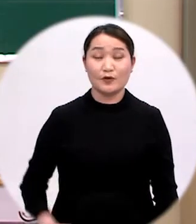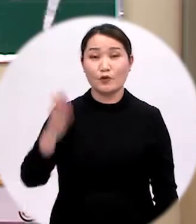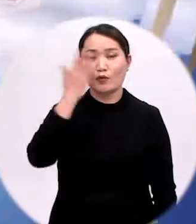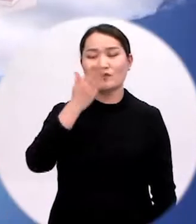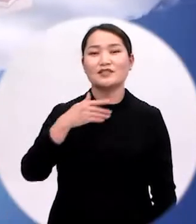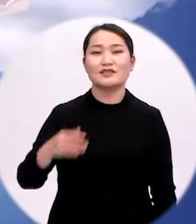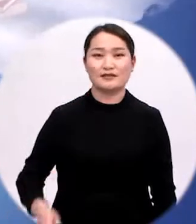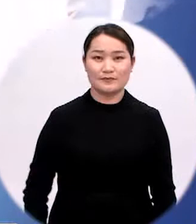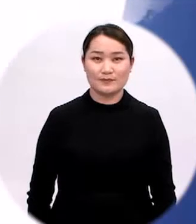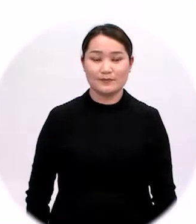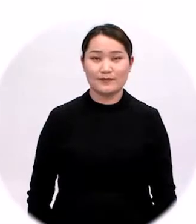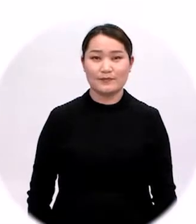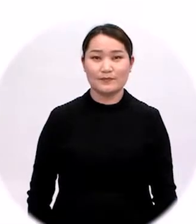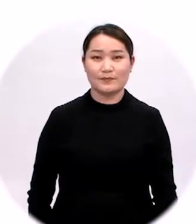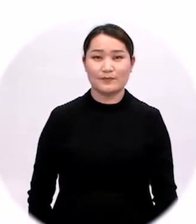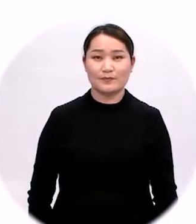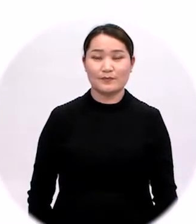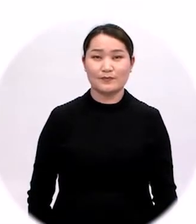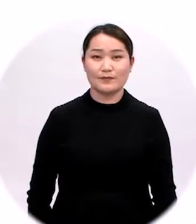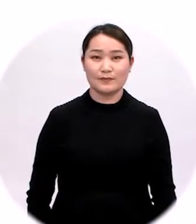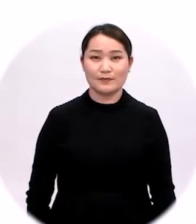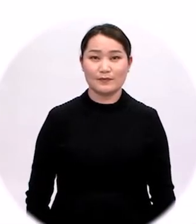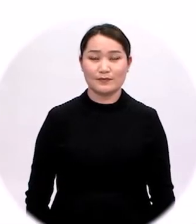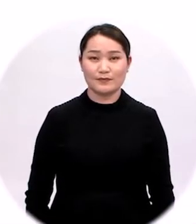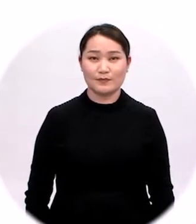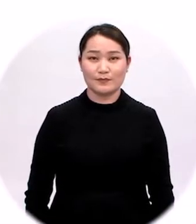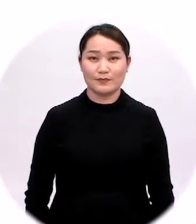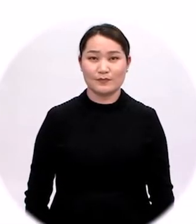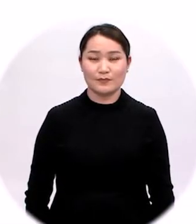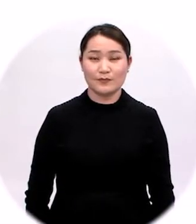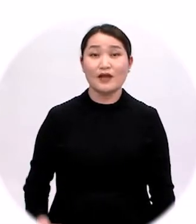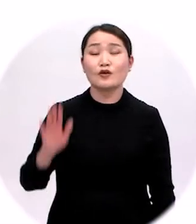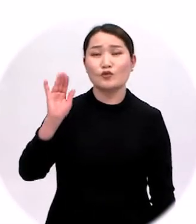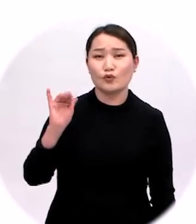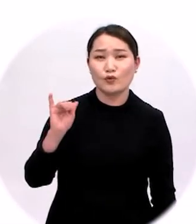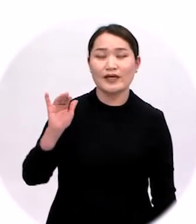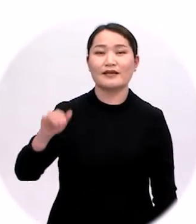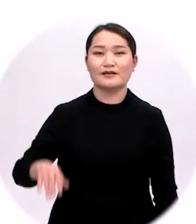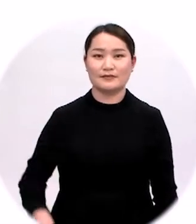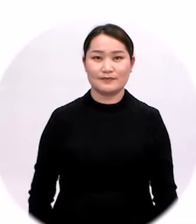өгье. Дагаад уншаарай. Юу вэ?